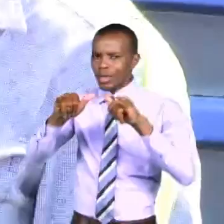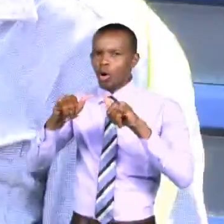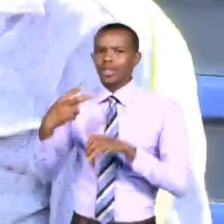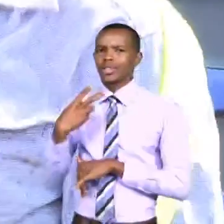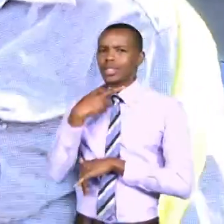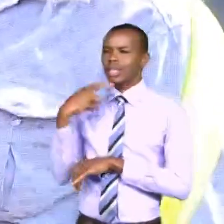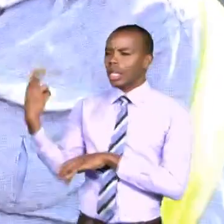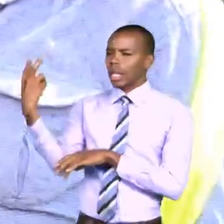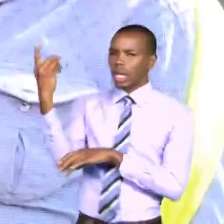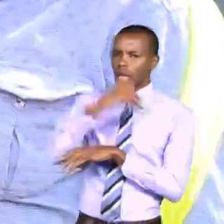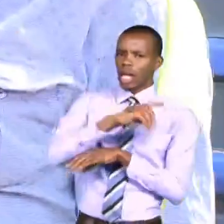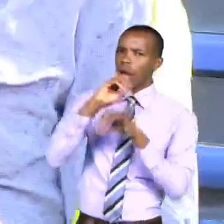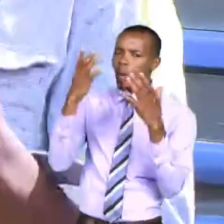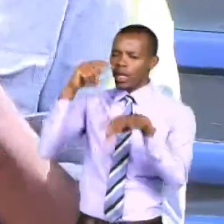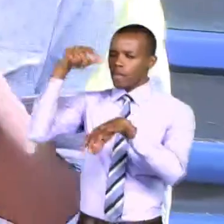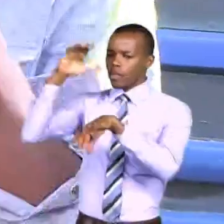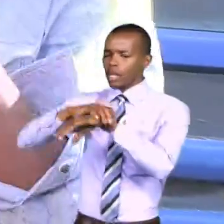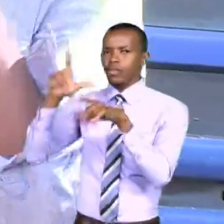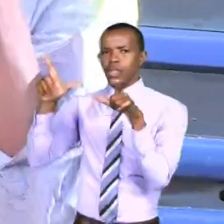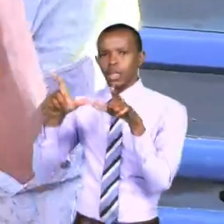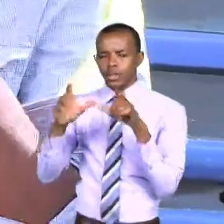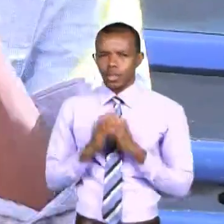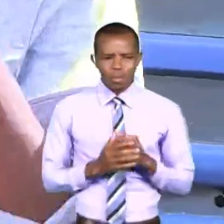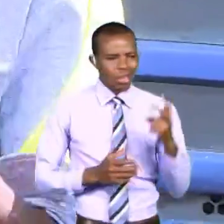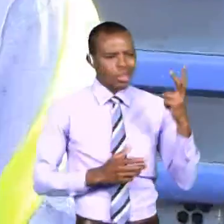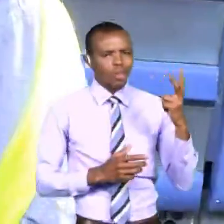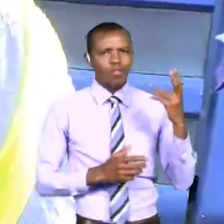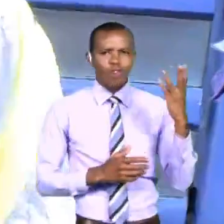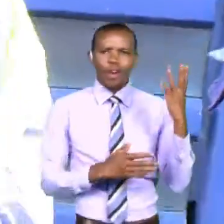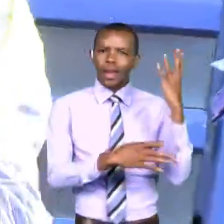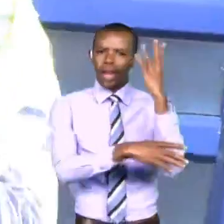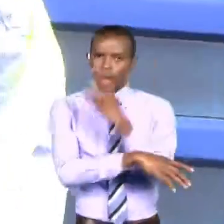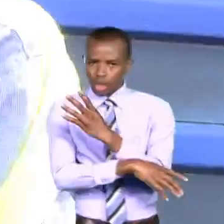ngapi ukishapata cheti? Kama siku 3, siku 4,